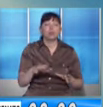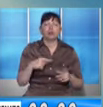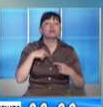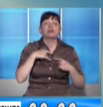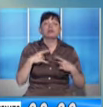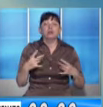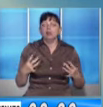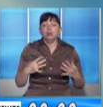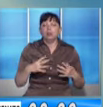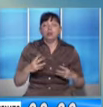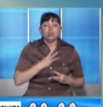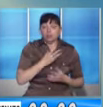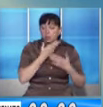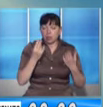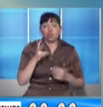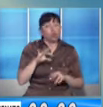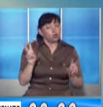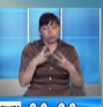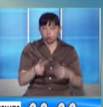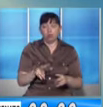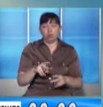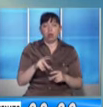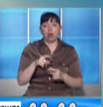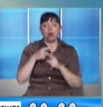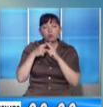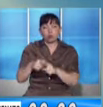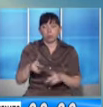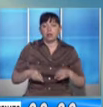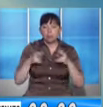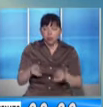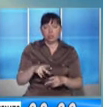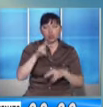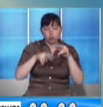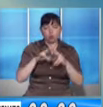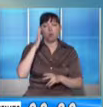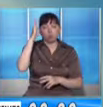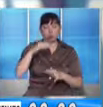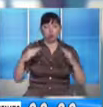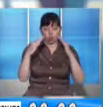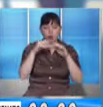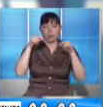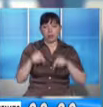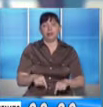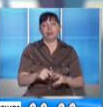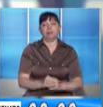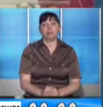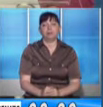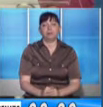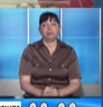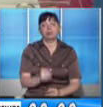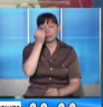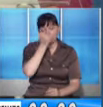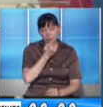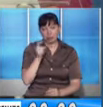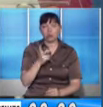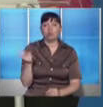viitor, dar să nu o lăsăm pe mâna hoților și bandiților și ne construim un viitor împreună aici, acasă. Vă mulțumesc foarte mult. Vă mulțumesc că ați